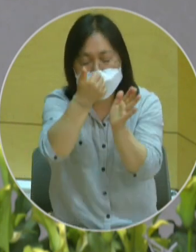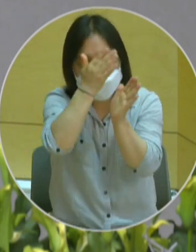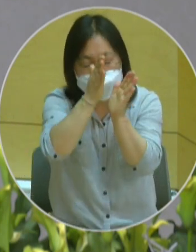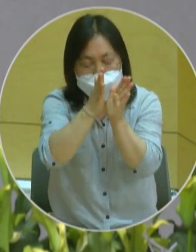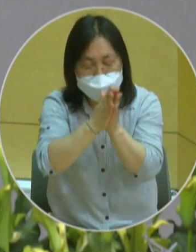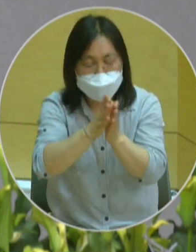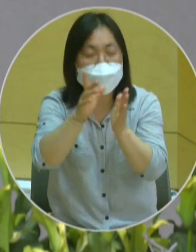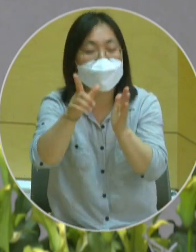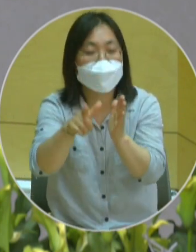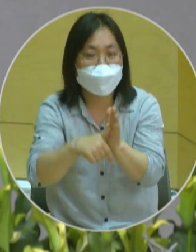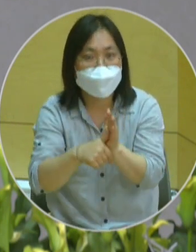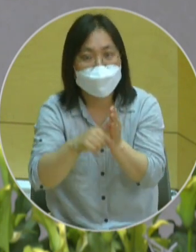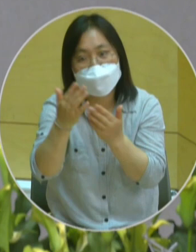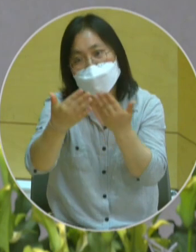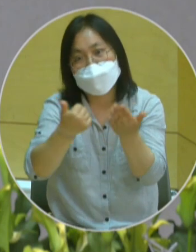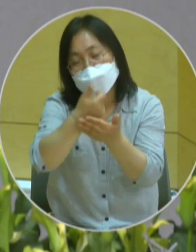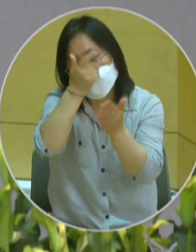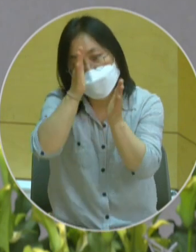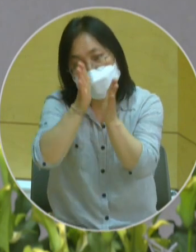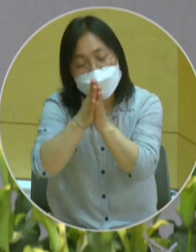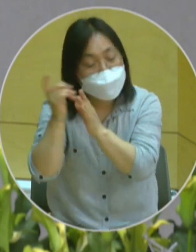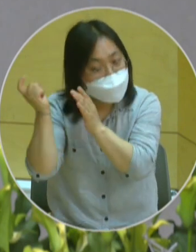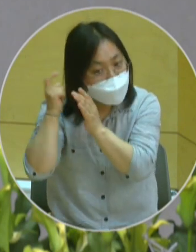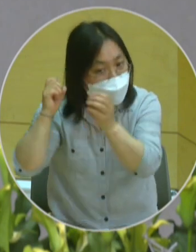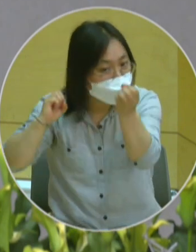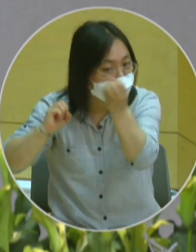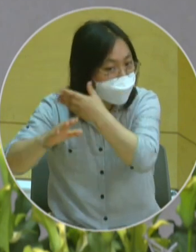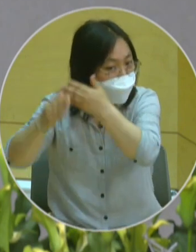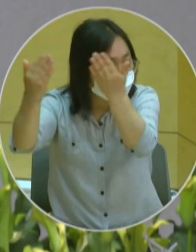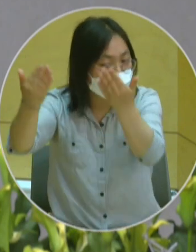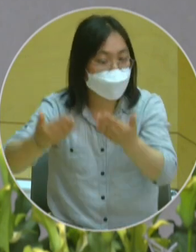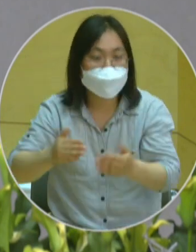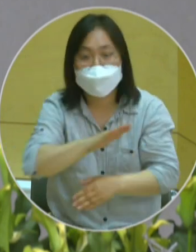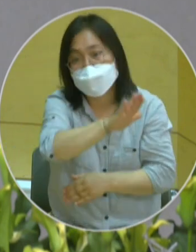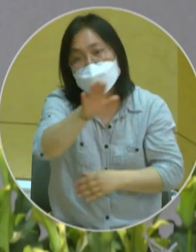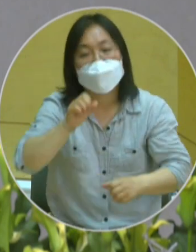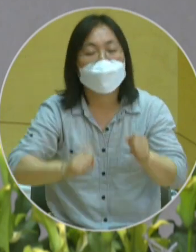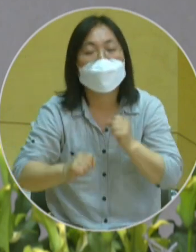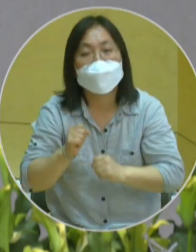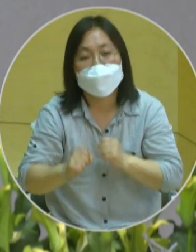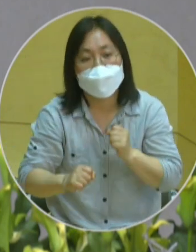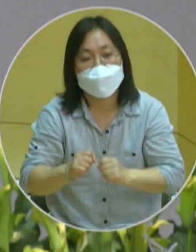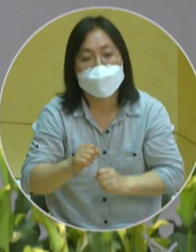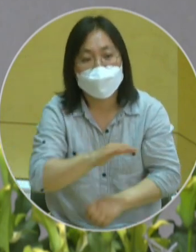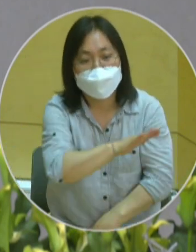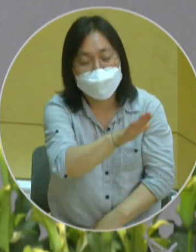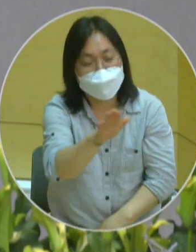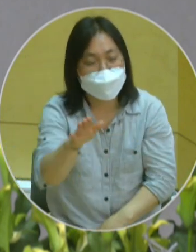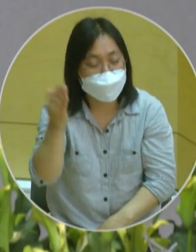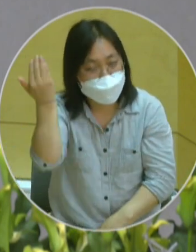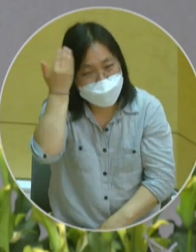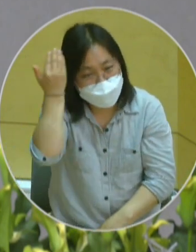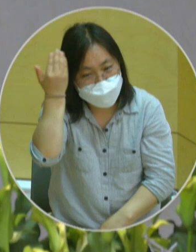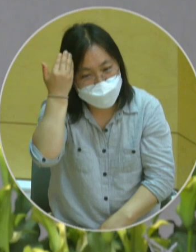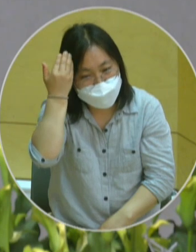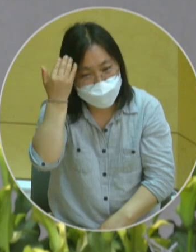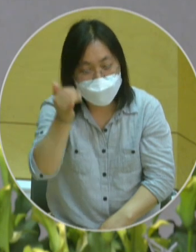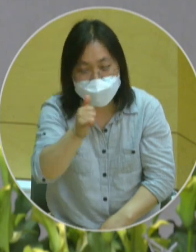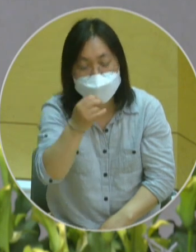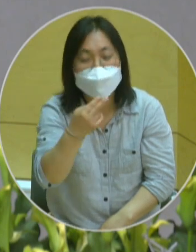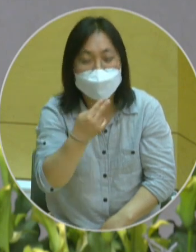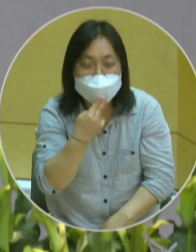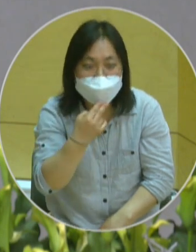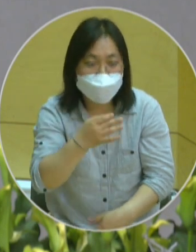때 하나님께서 그 기도를 들으시고 응답해 주시는 거예요. 우리의 행위나 우리의 뭐 지식의 유무나